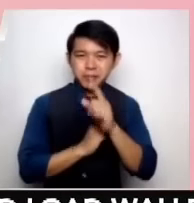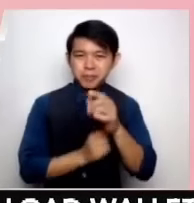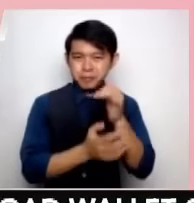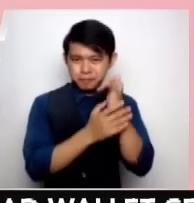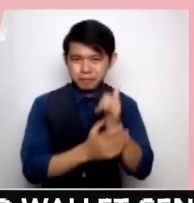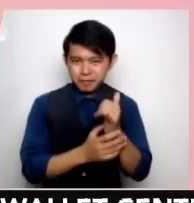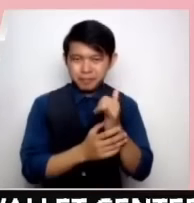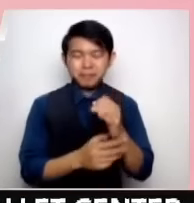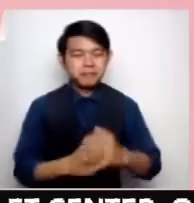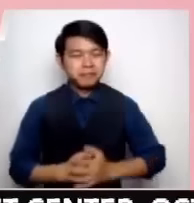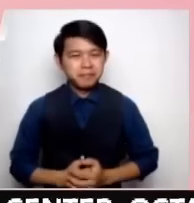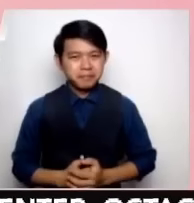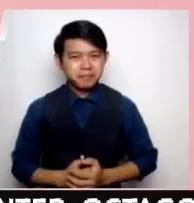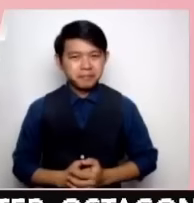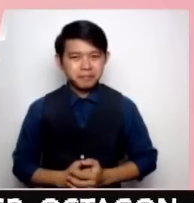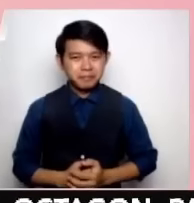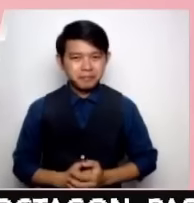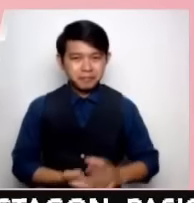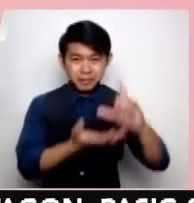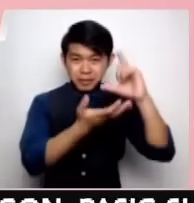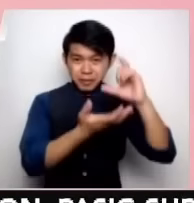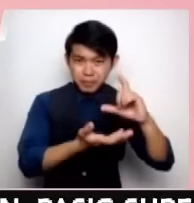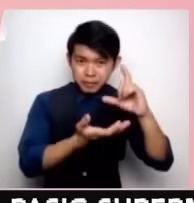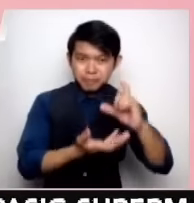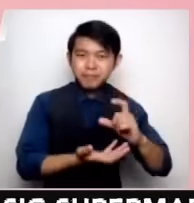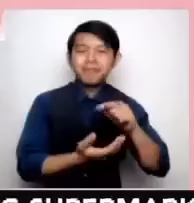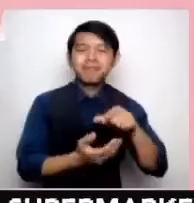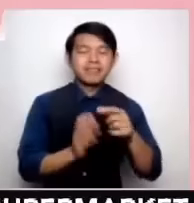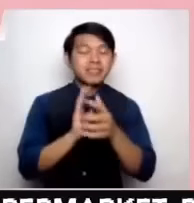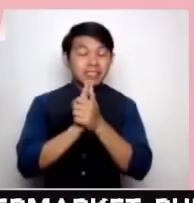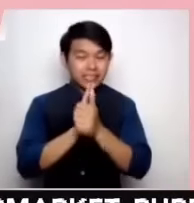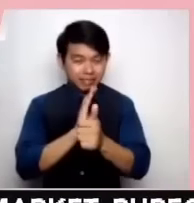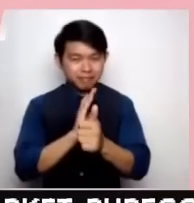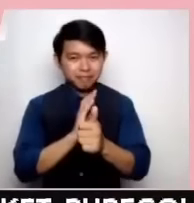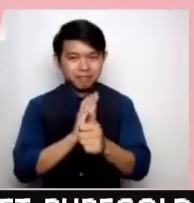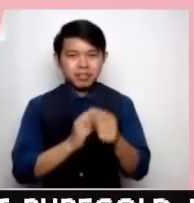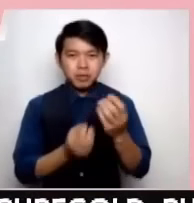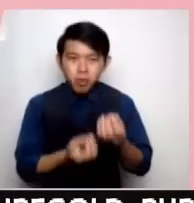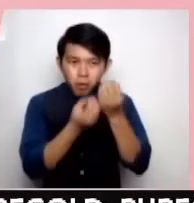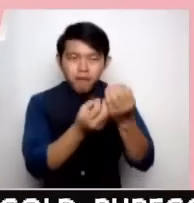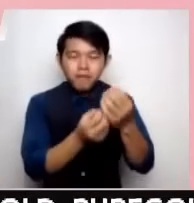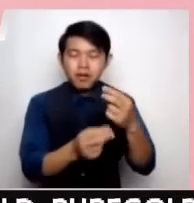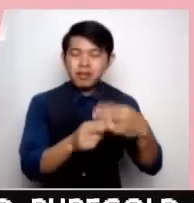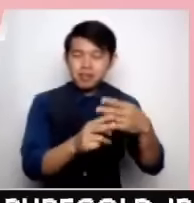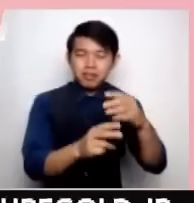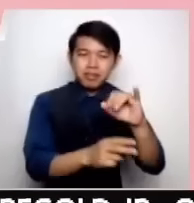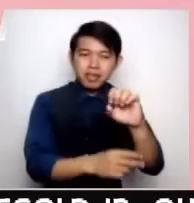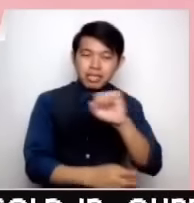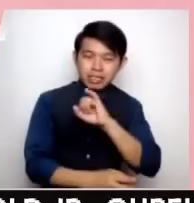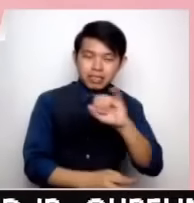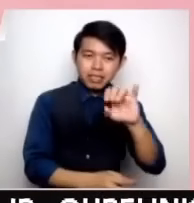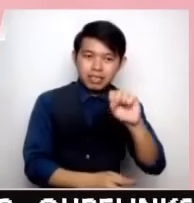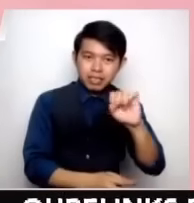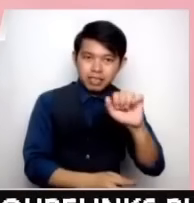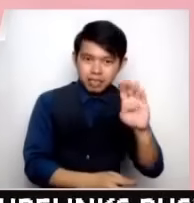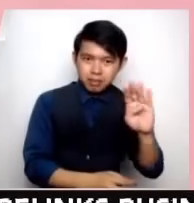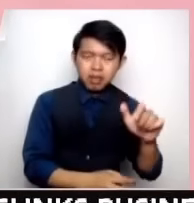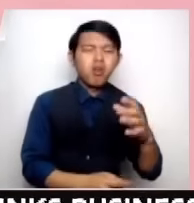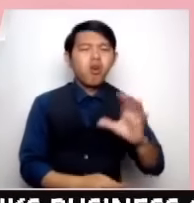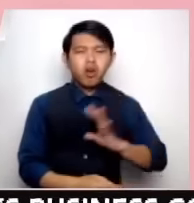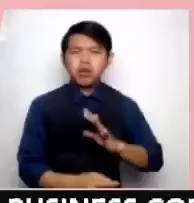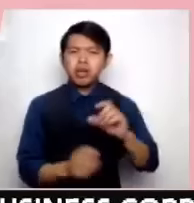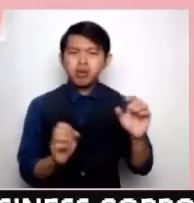Si Michael ng araw mismo nag-offer ng kanyang photography skills kina Isabel, may tip man o wala. Grade 6 pa lamang, todo diskarte